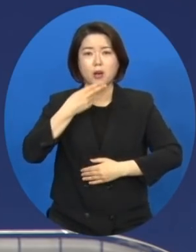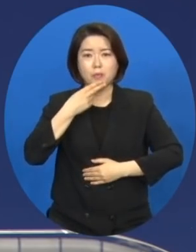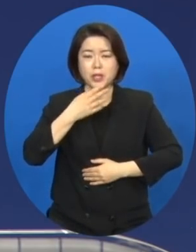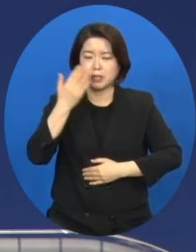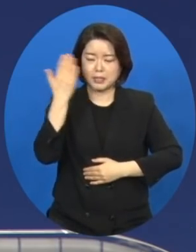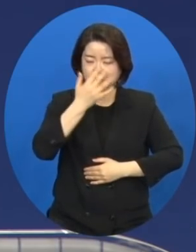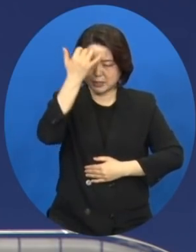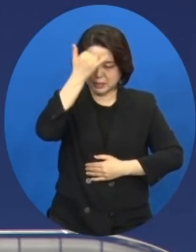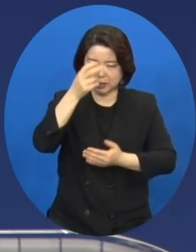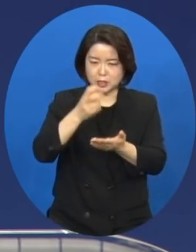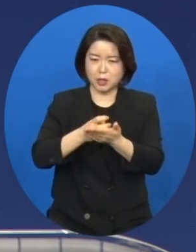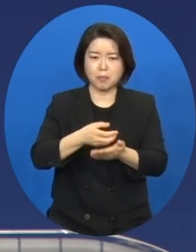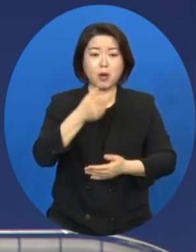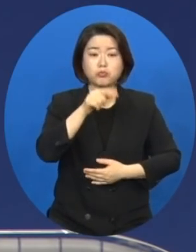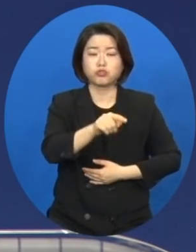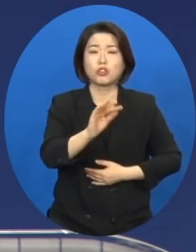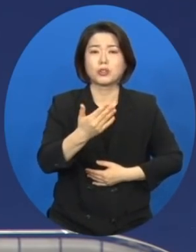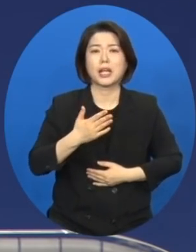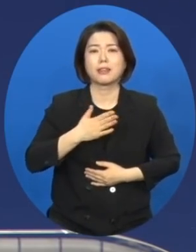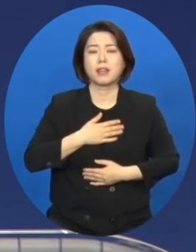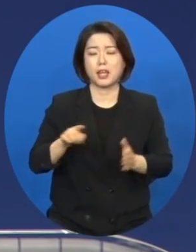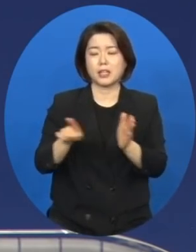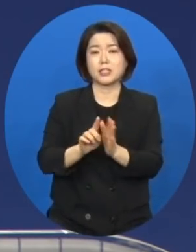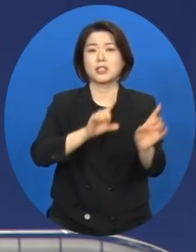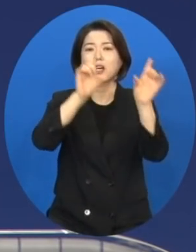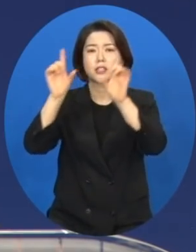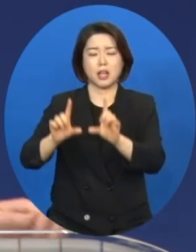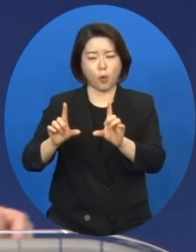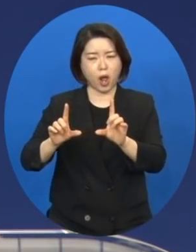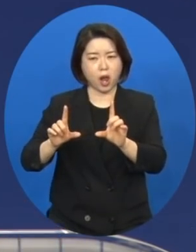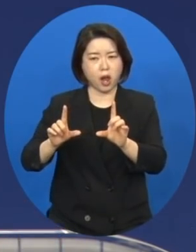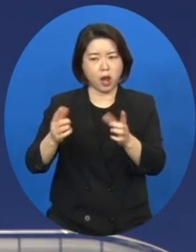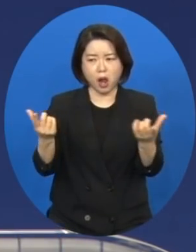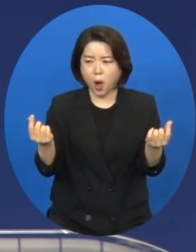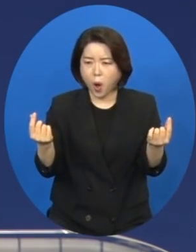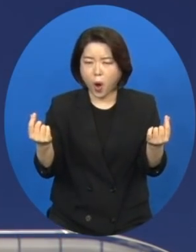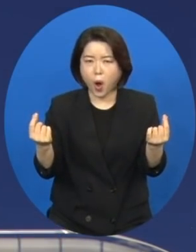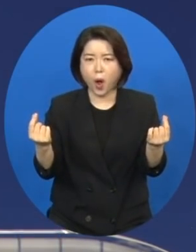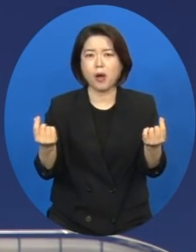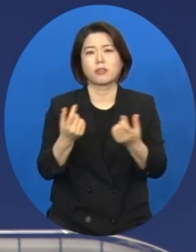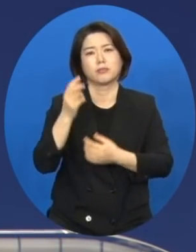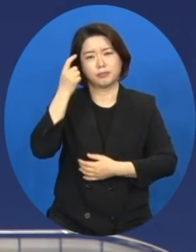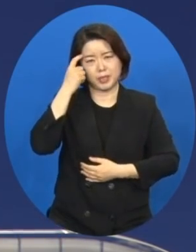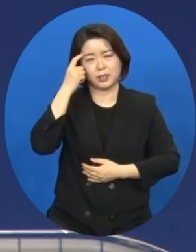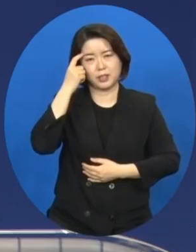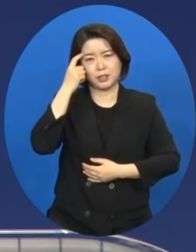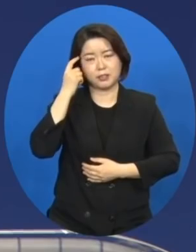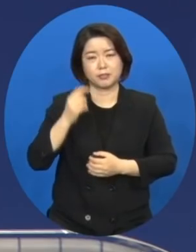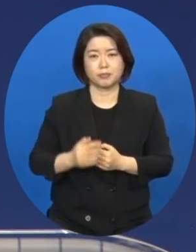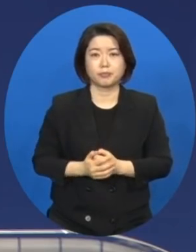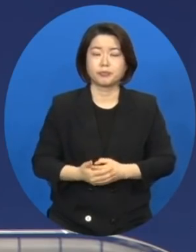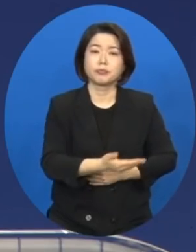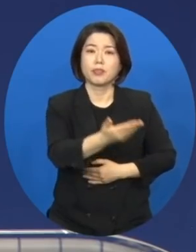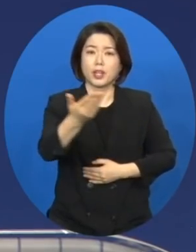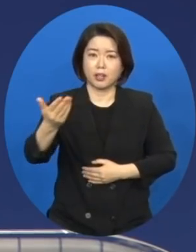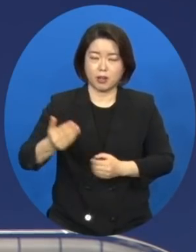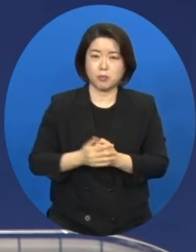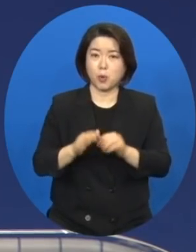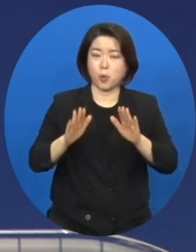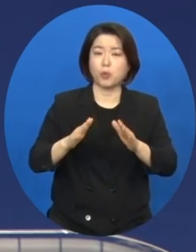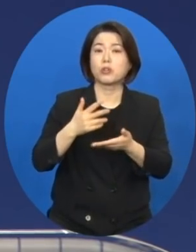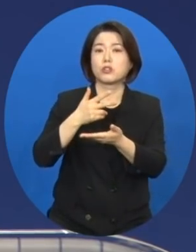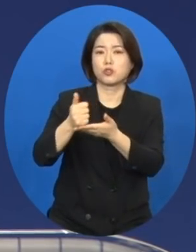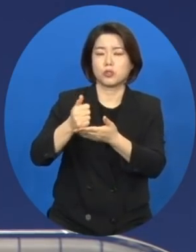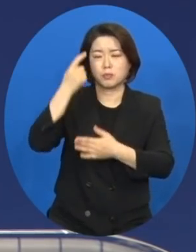정결 예법의 물로 되어버린 내 신앙 생활은 아니냐는 것입니다. 그래서 성도 여러분, 오늘 주님은